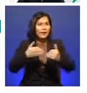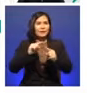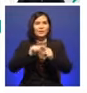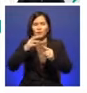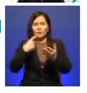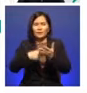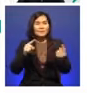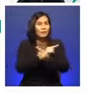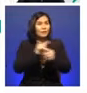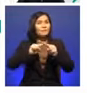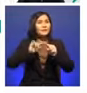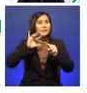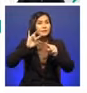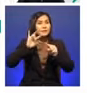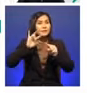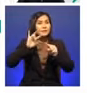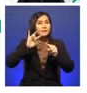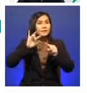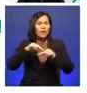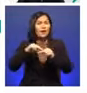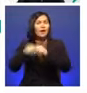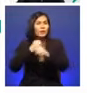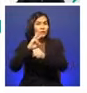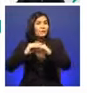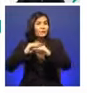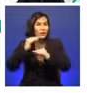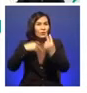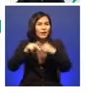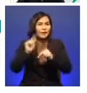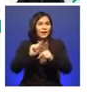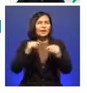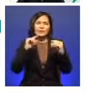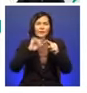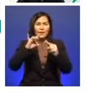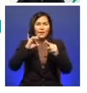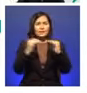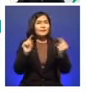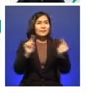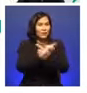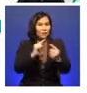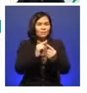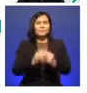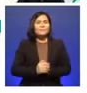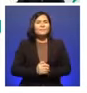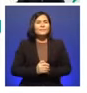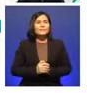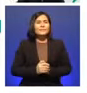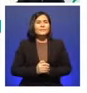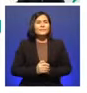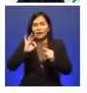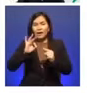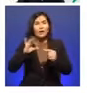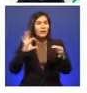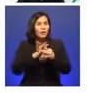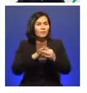เรื่องของระบบบำนาญเรื่องสิทธิทางสังคมและก็ระบบภาษีและงบประมาณซึ่งส่วนต่างๆนี้ก็จะเป็นข้อสังเ